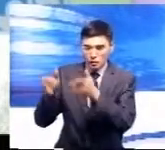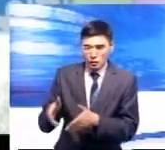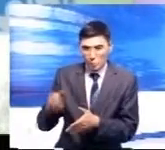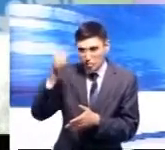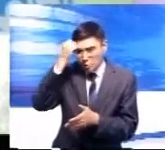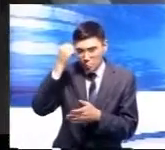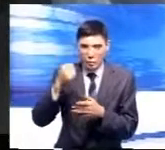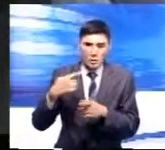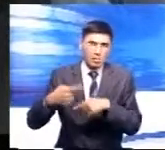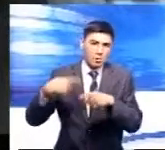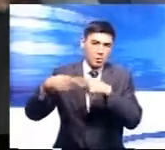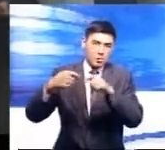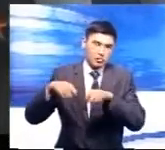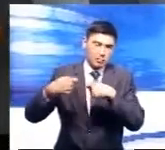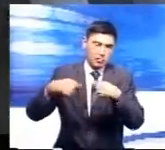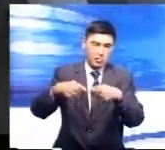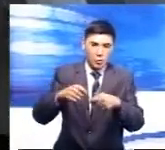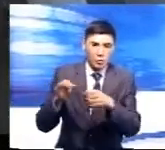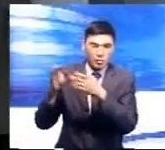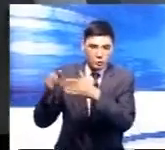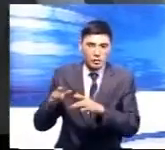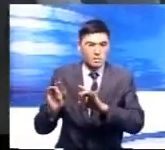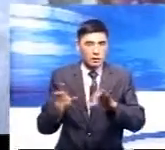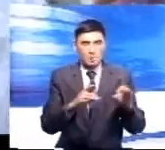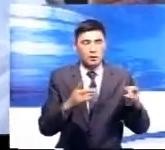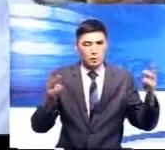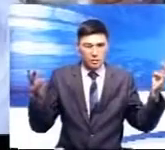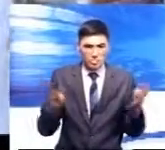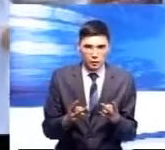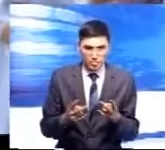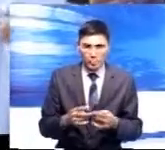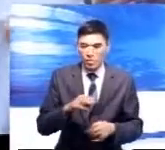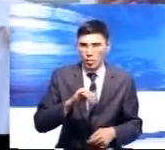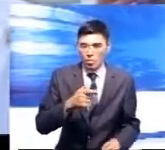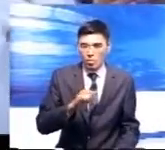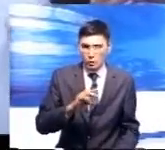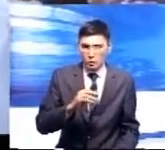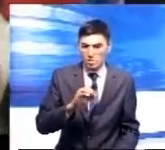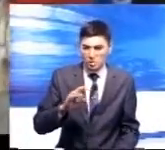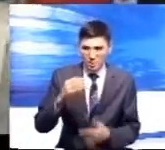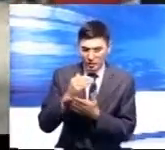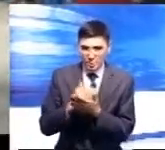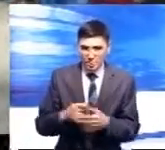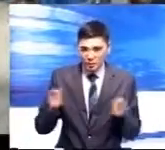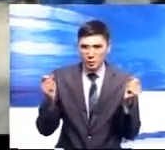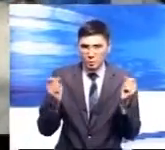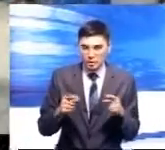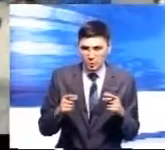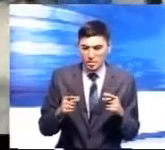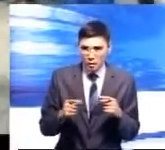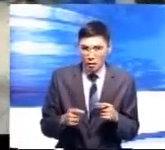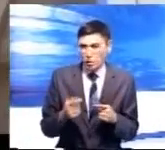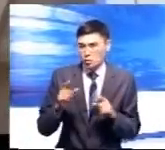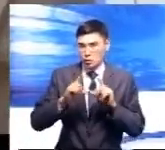должна передаваться из поколения в поколение. В связи с этим в рамках программы «Туган жер» во дворе школы, которая носит имя Нурлыбека